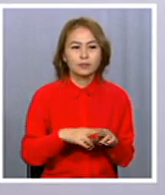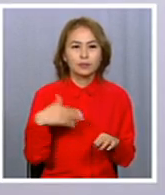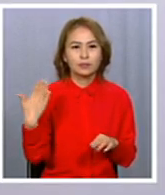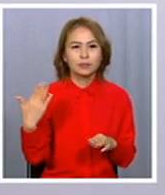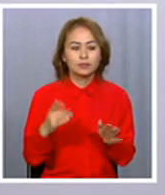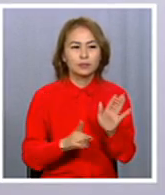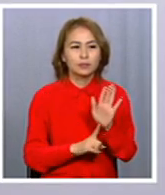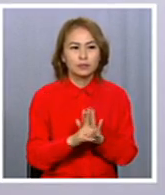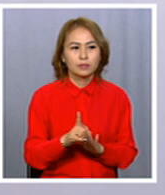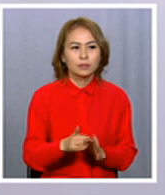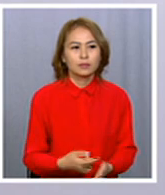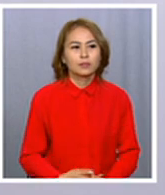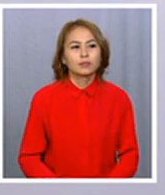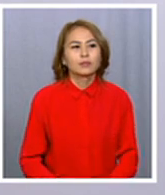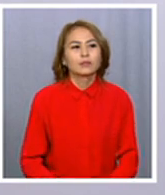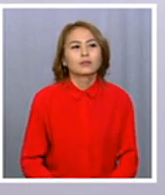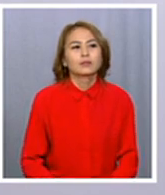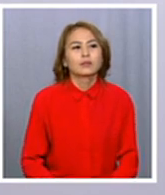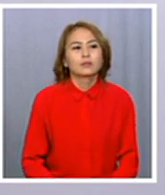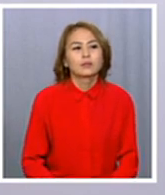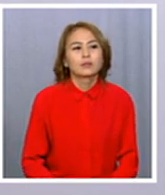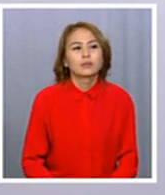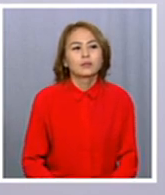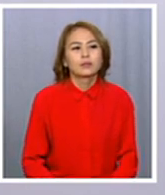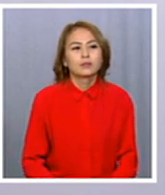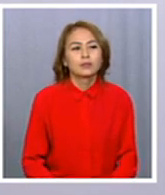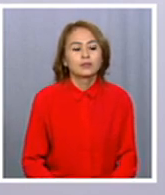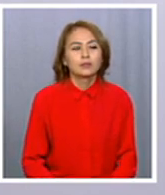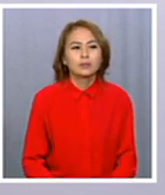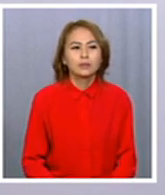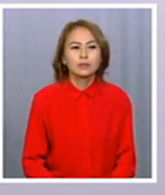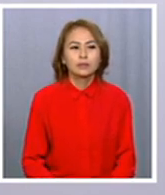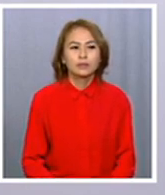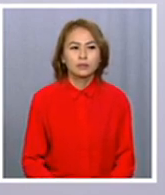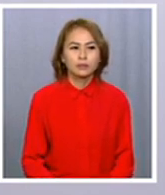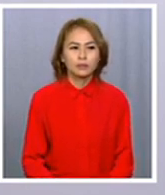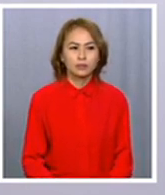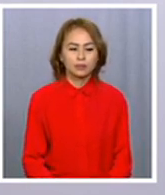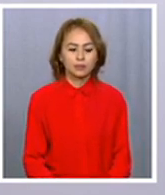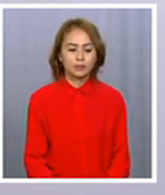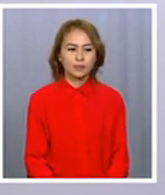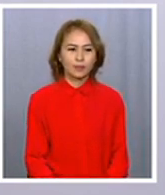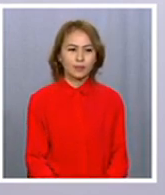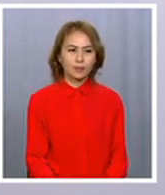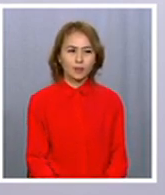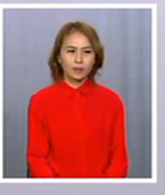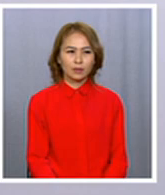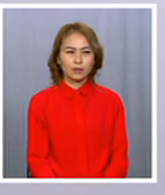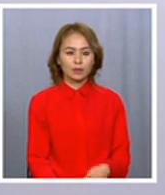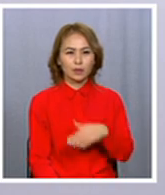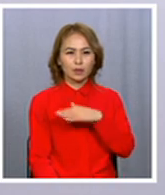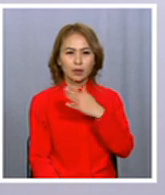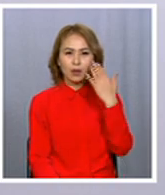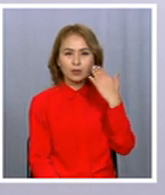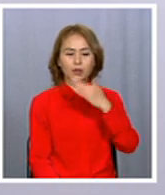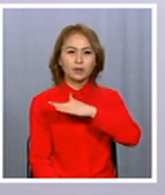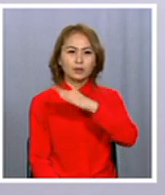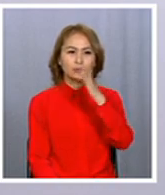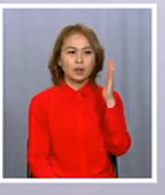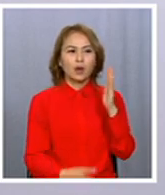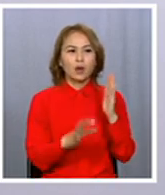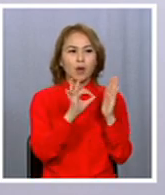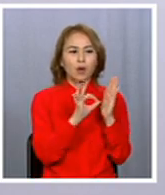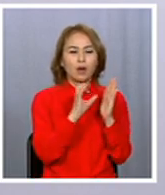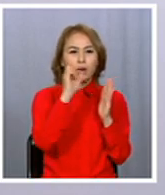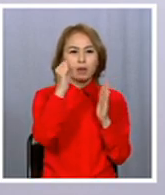Сондықтан мына нүктені балалар біз нөлдік нүкте деп аламыз да, және сол жаққа жылжығандай бейнеде мына ОА сәулесіне